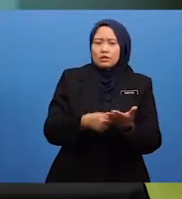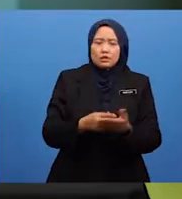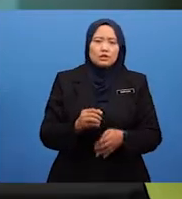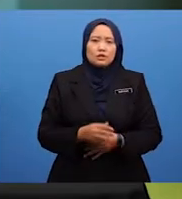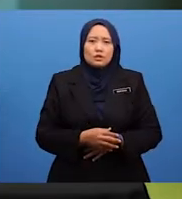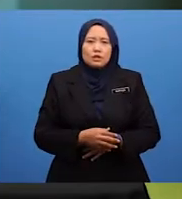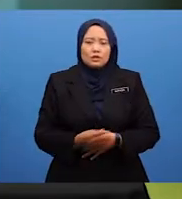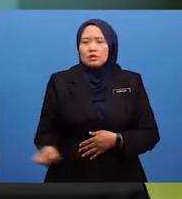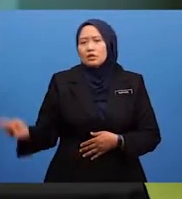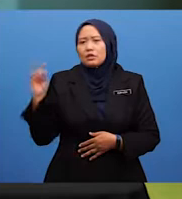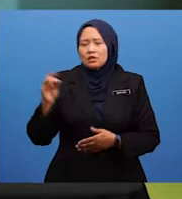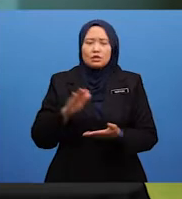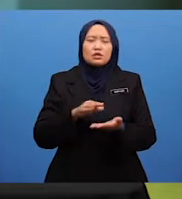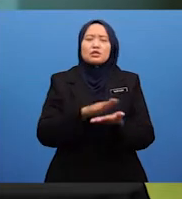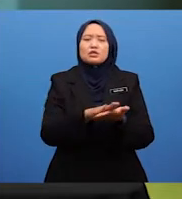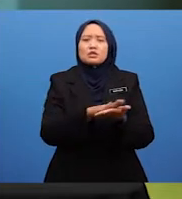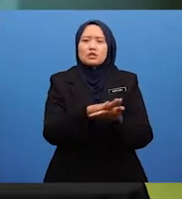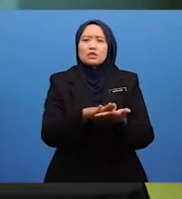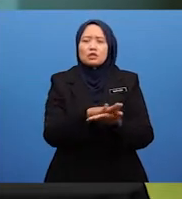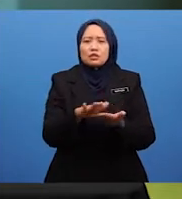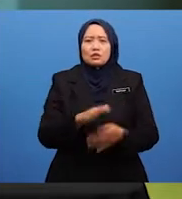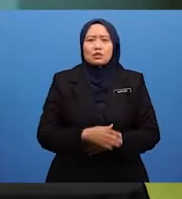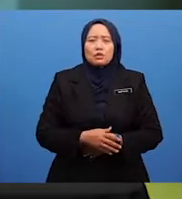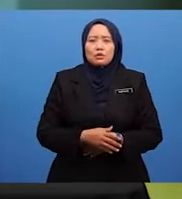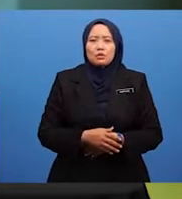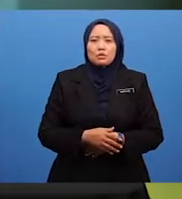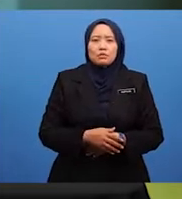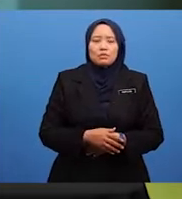di dalam konteks yang tidak disebutkan di sini.